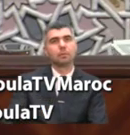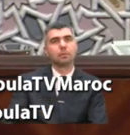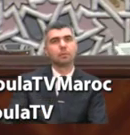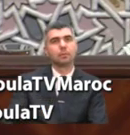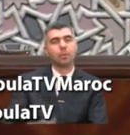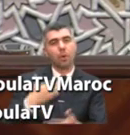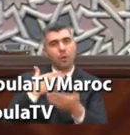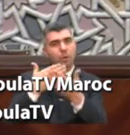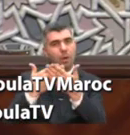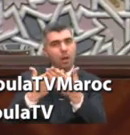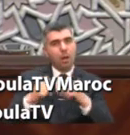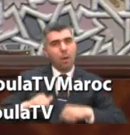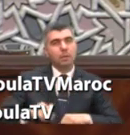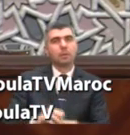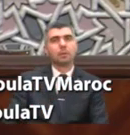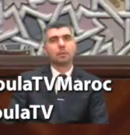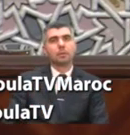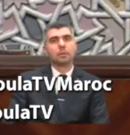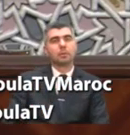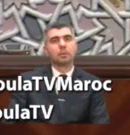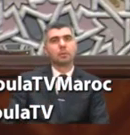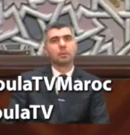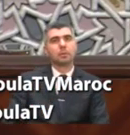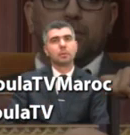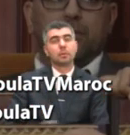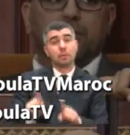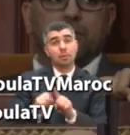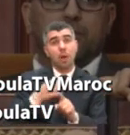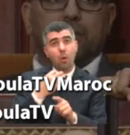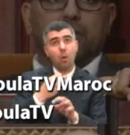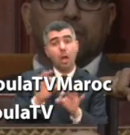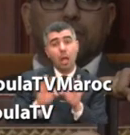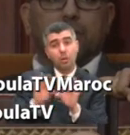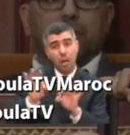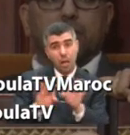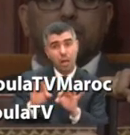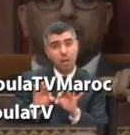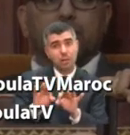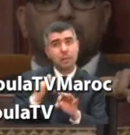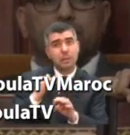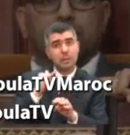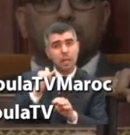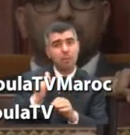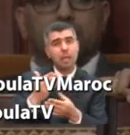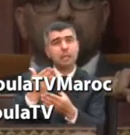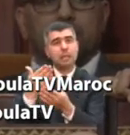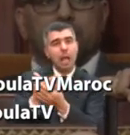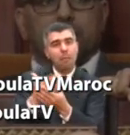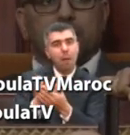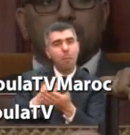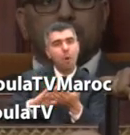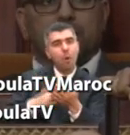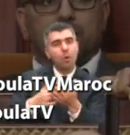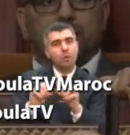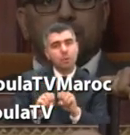شكرا السيد الوزير. والسيد الوزير قبل ما نهضروا على الاجراءات خصنا نهضروا اولا على السبب والمخاطر ديال